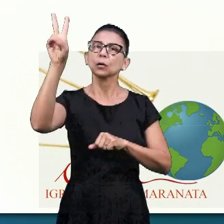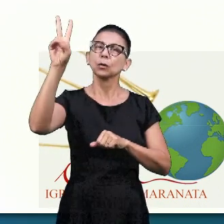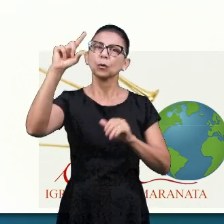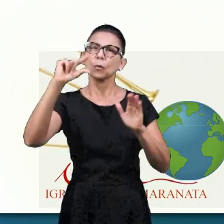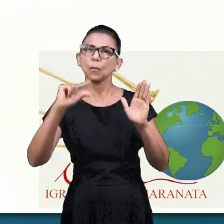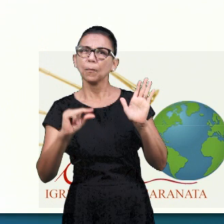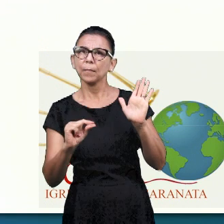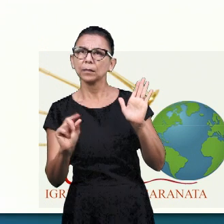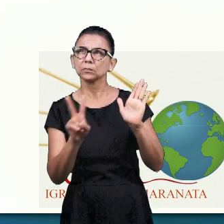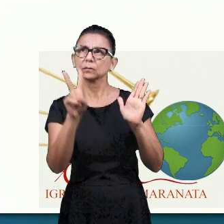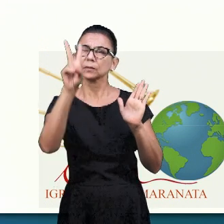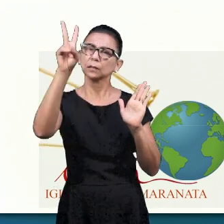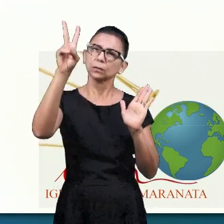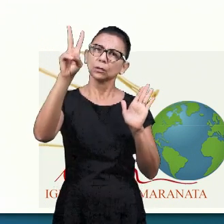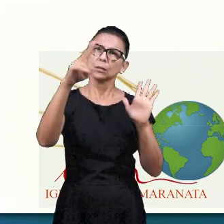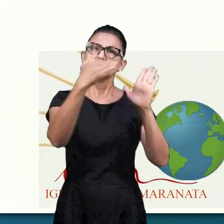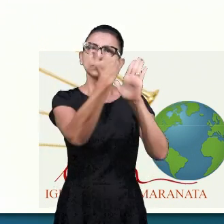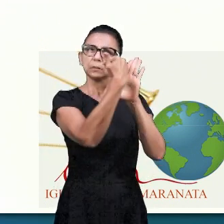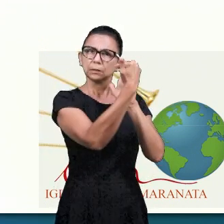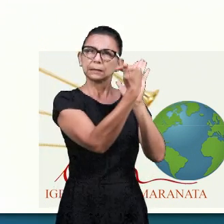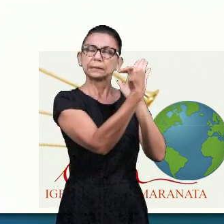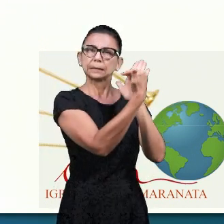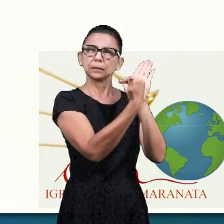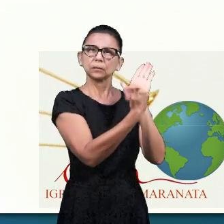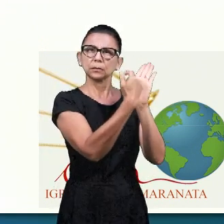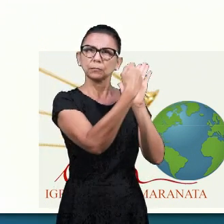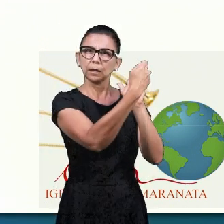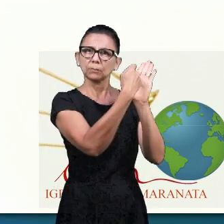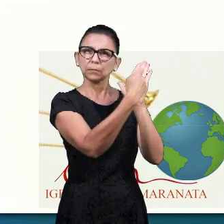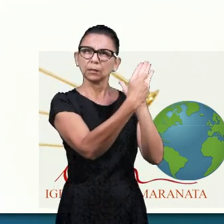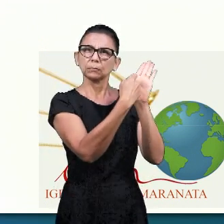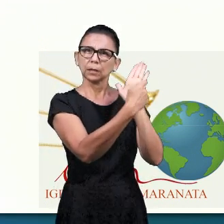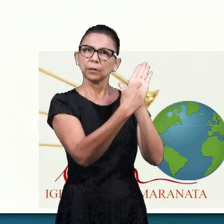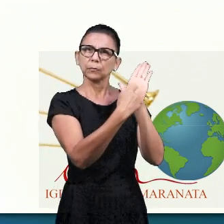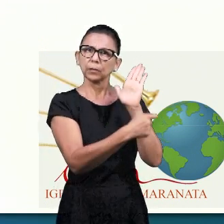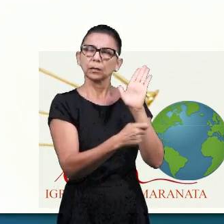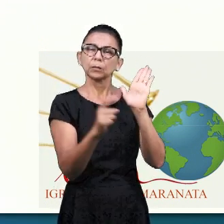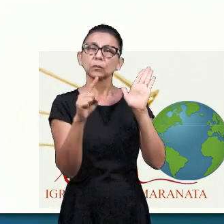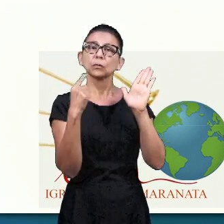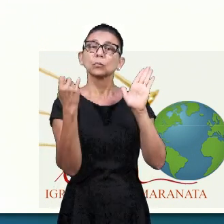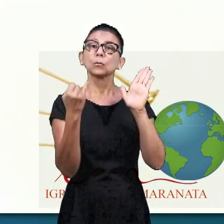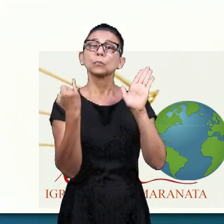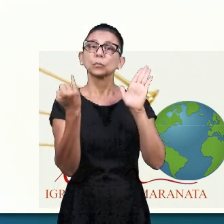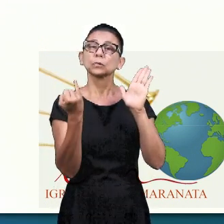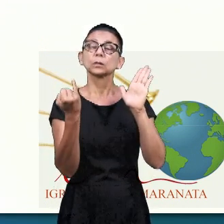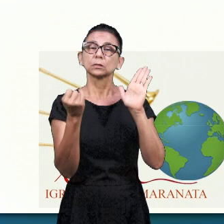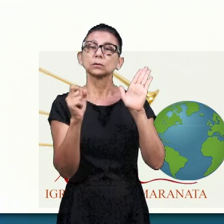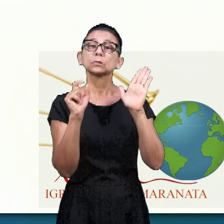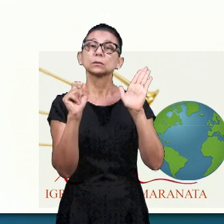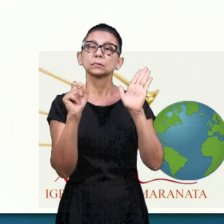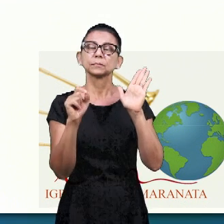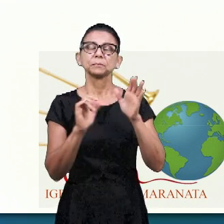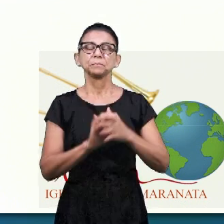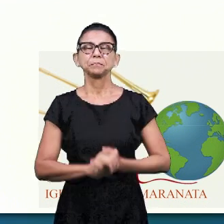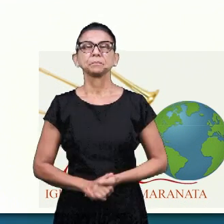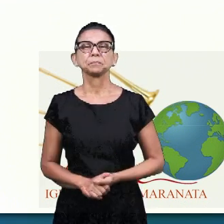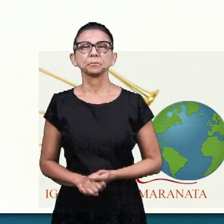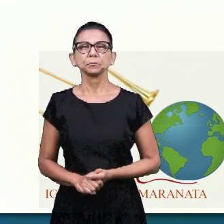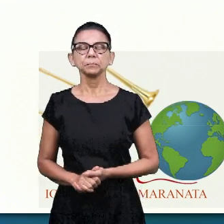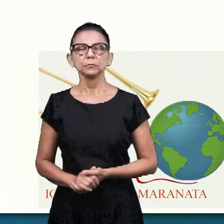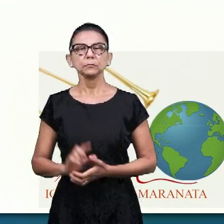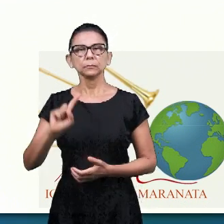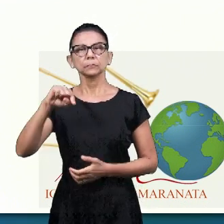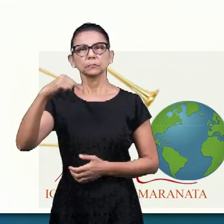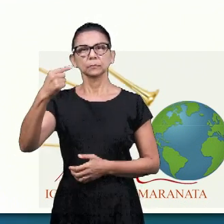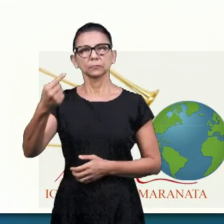de valeur, moins de valeur, dans la séquence de ceux qui ont plus de valeur vers ceux qui ont moins de valeur. Deuxième